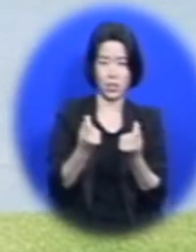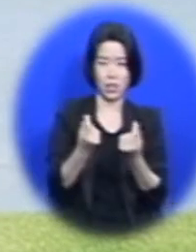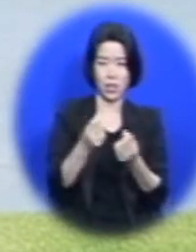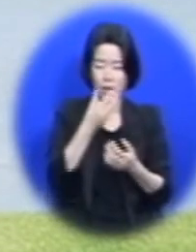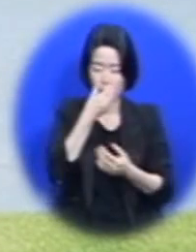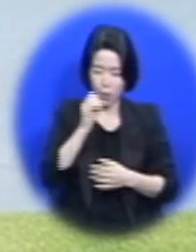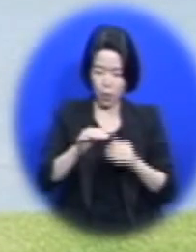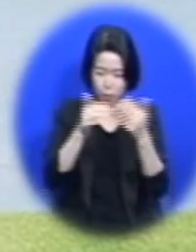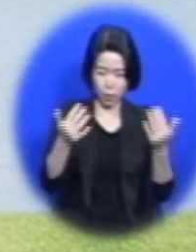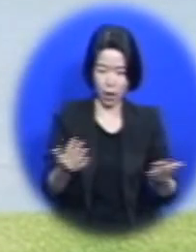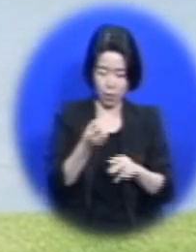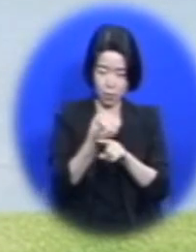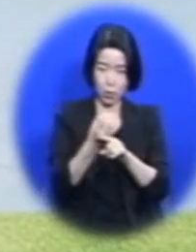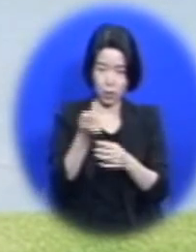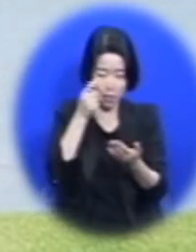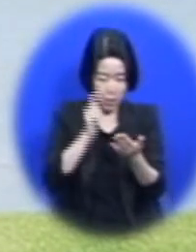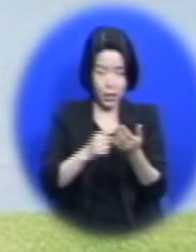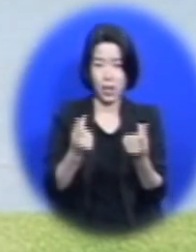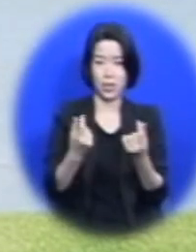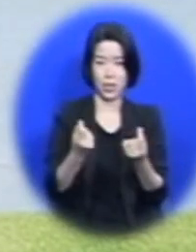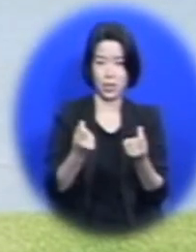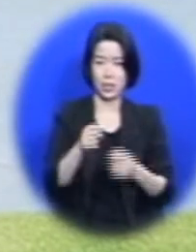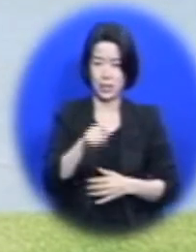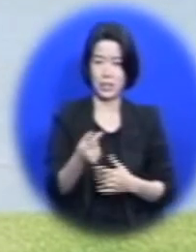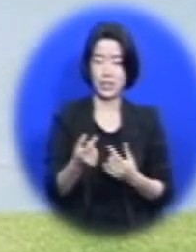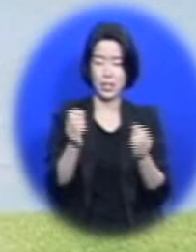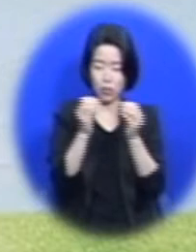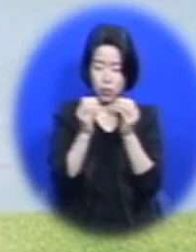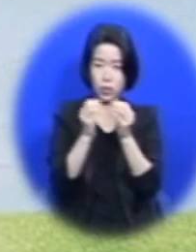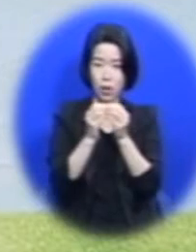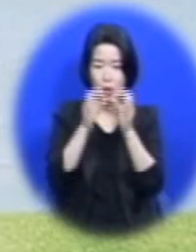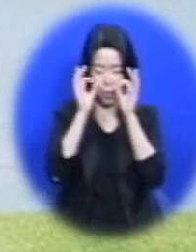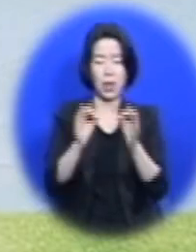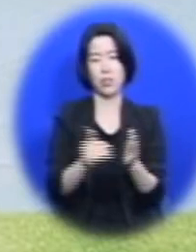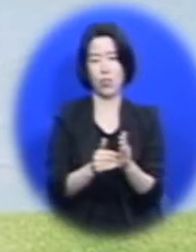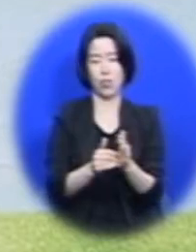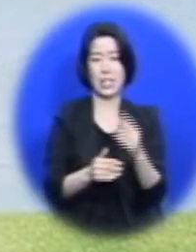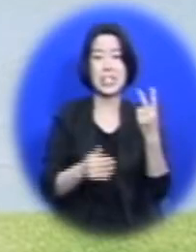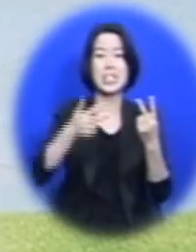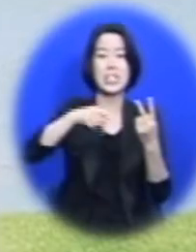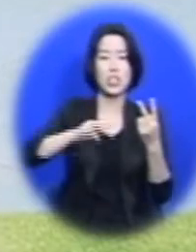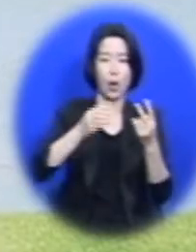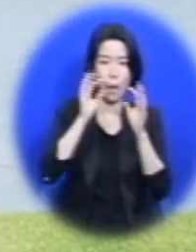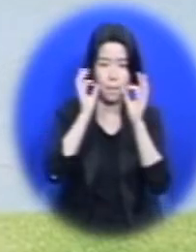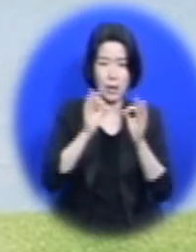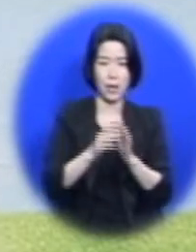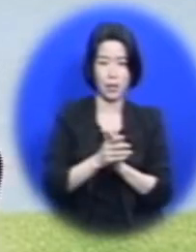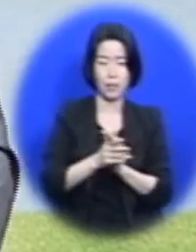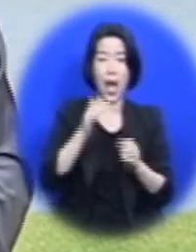속에 보석을 발견한 것 같은 그런 구절을 보았습니다. 2절 말씀입니다.